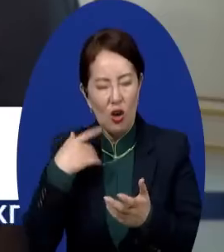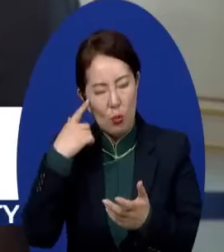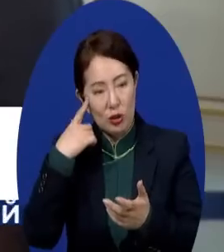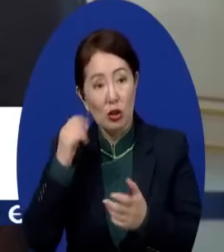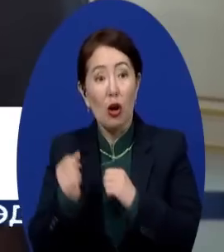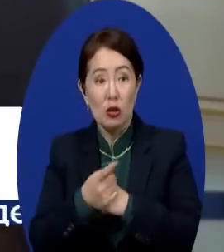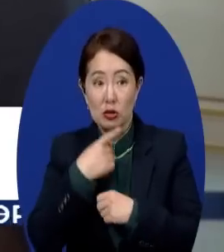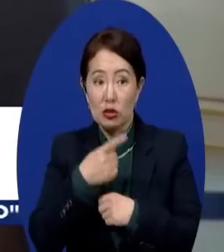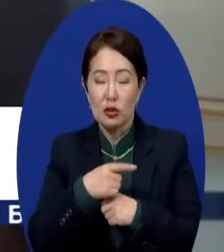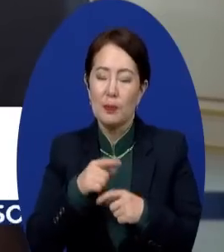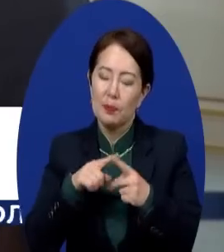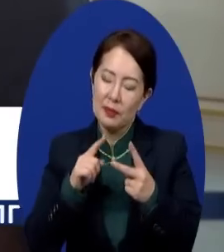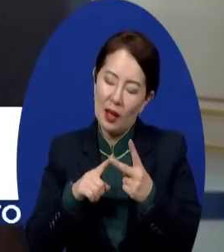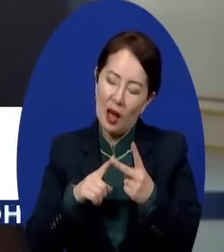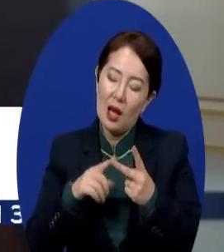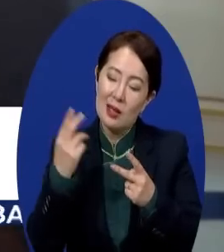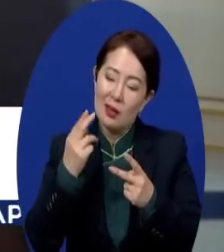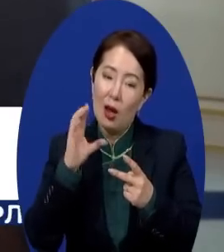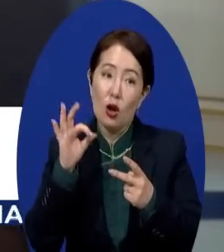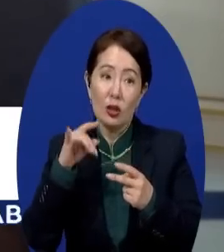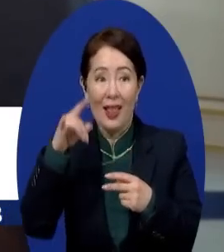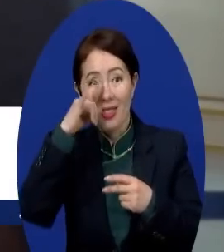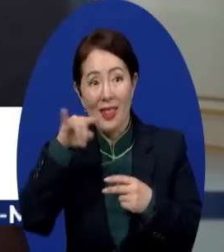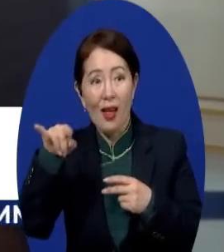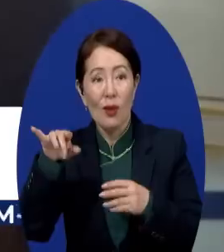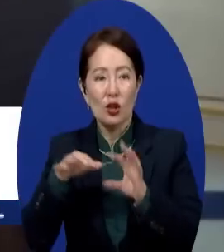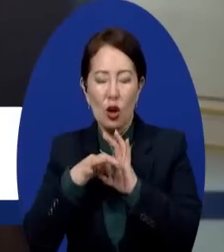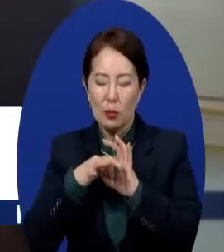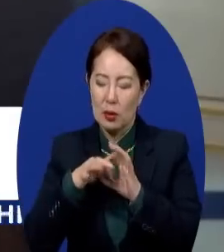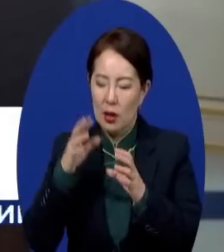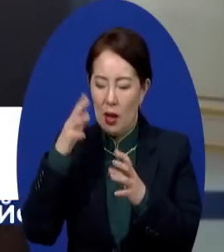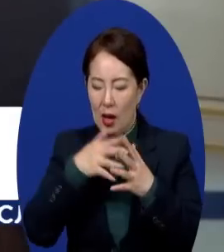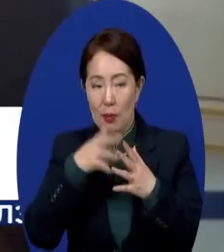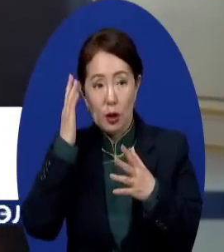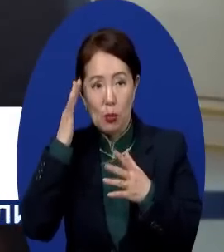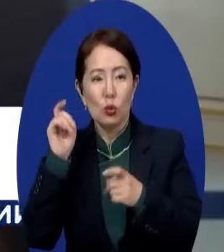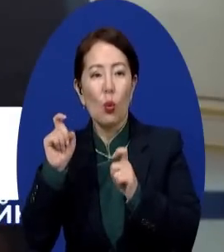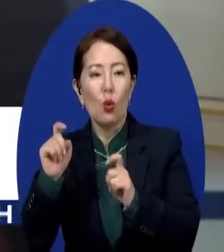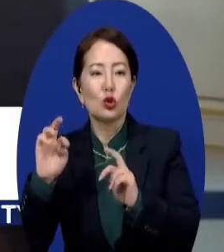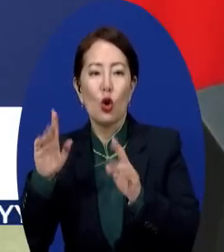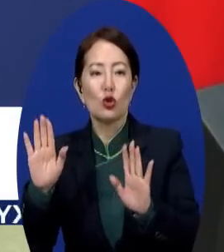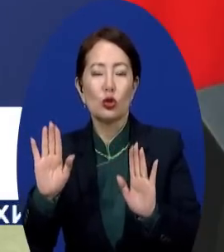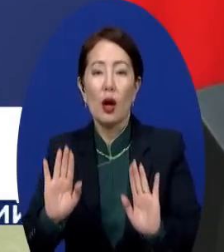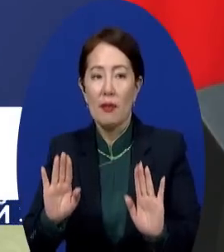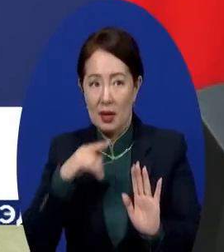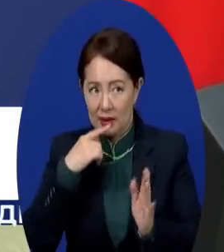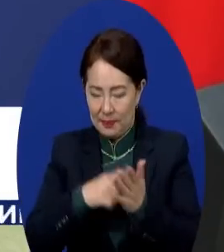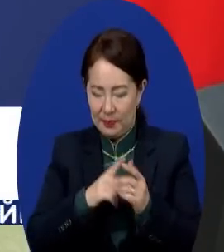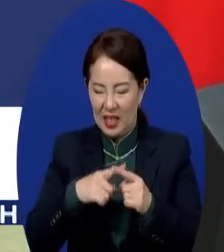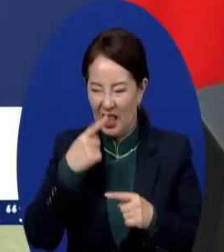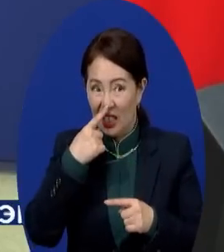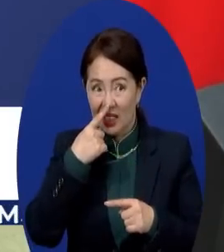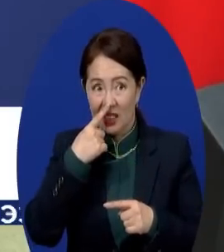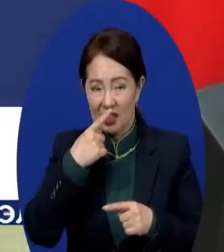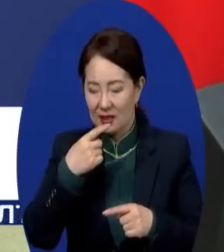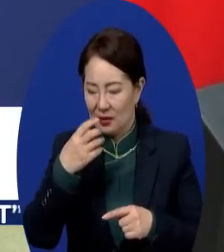онцолсон. За үүний дараагаар цагаан ордны зүгээс Тайваны талаарх Америкийн бодлогод өөрчлөлт ороогүй гэдгийг мэдгдсэн байна. Харин Хятадын засгийн газар